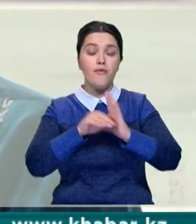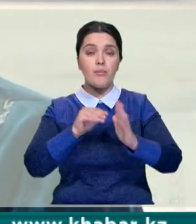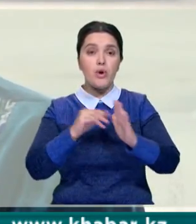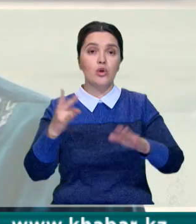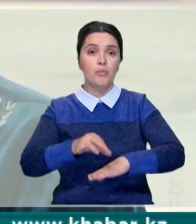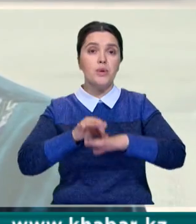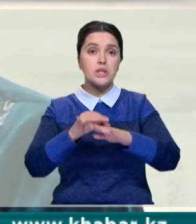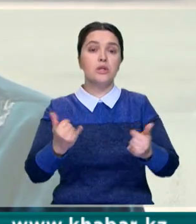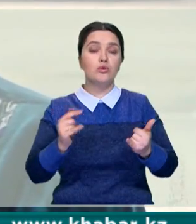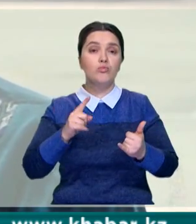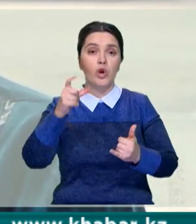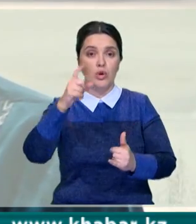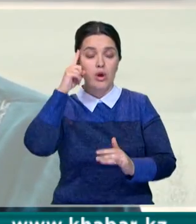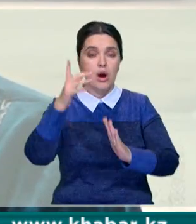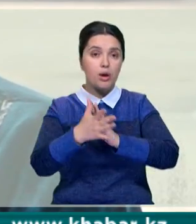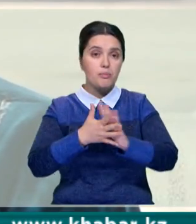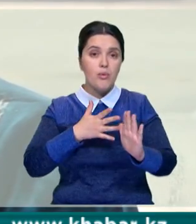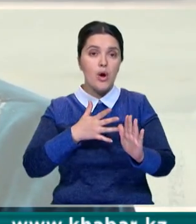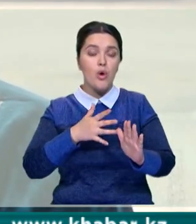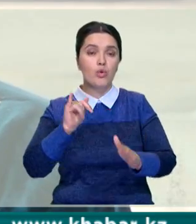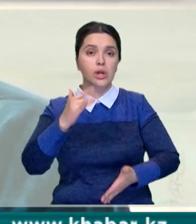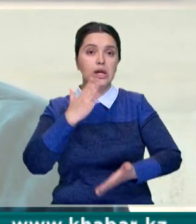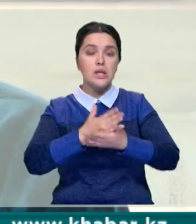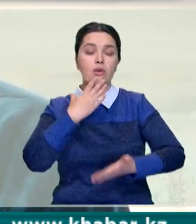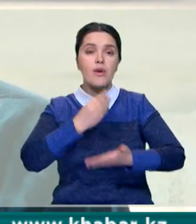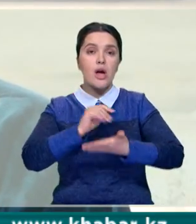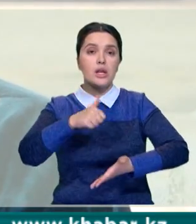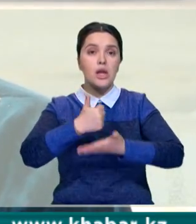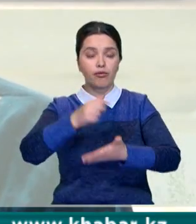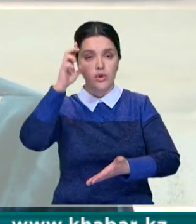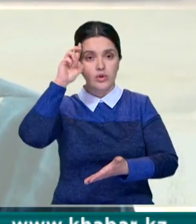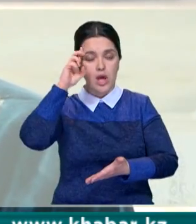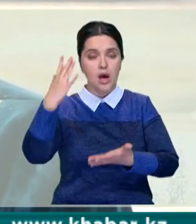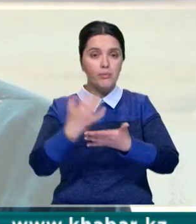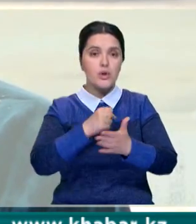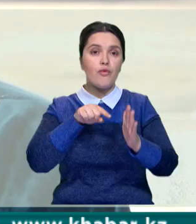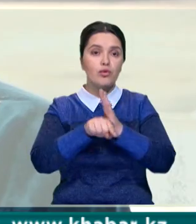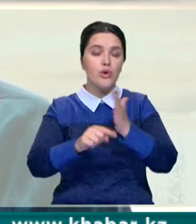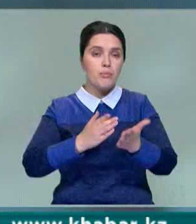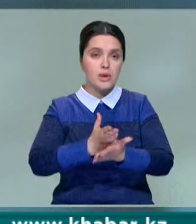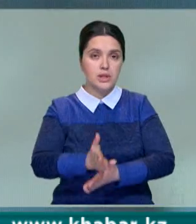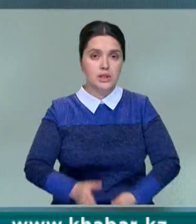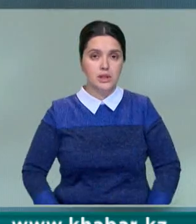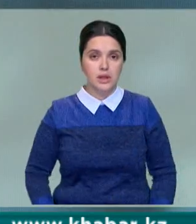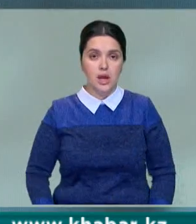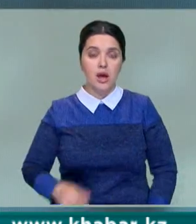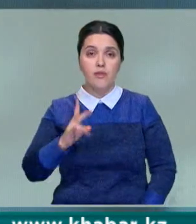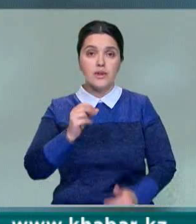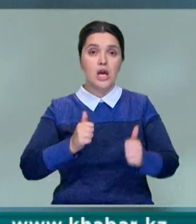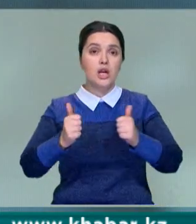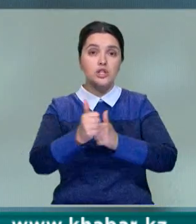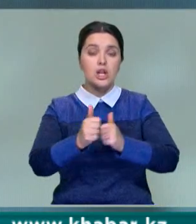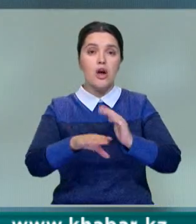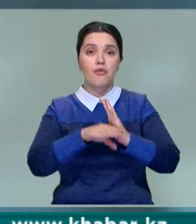сейчас, чтобы люди понимали, страна имеет президента. Страна определилась с внутренней политикой. Внеочередные